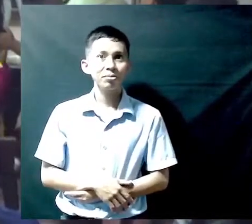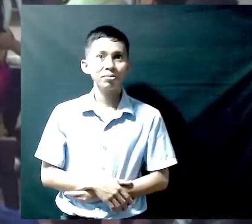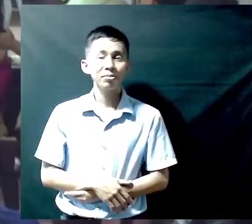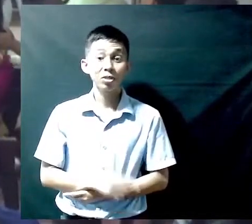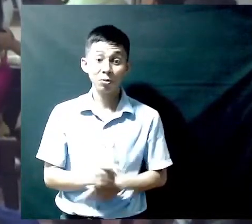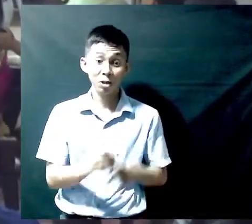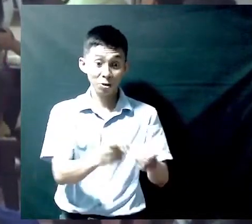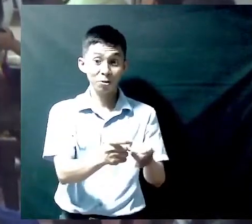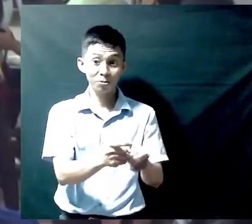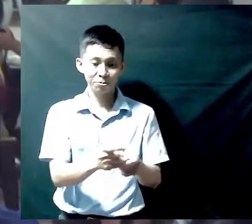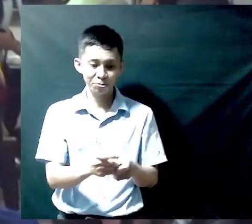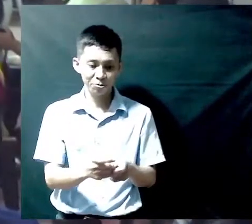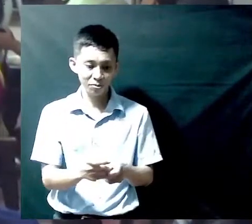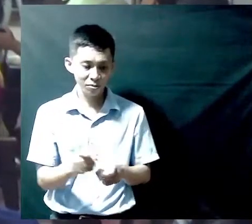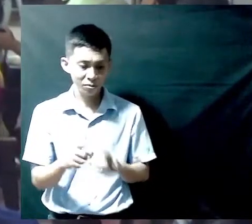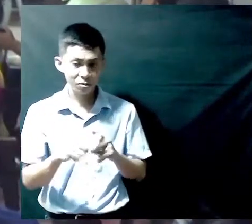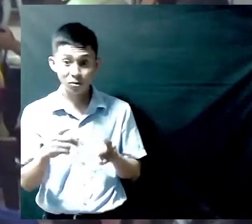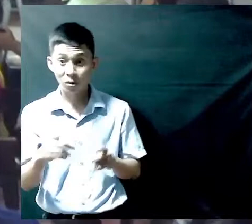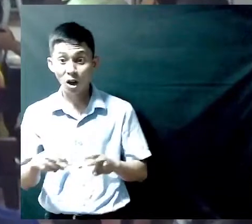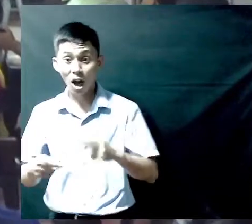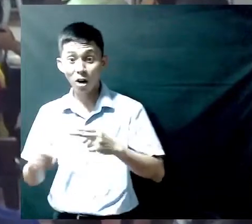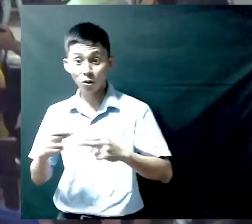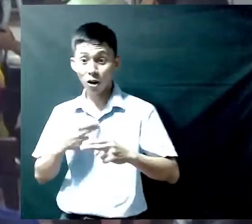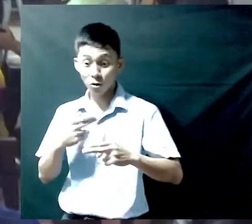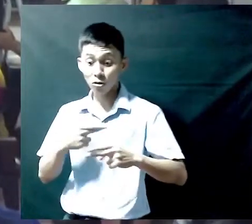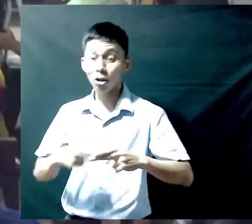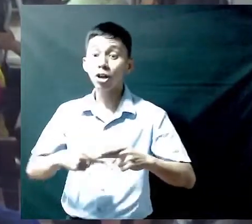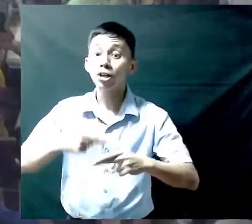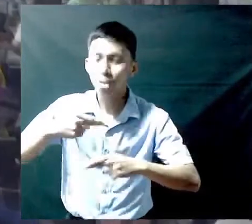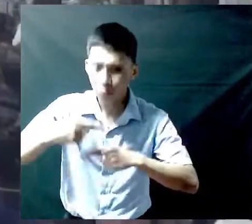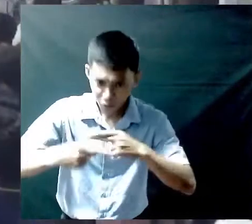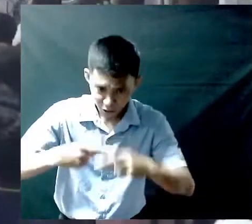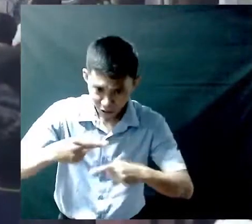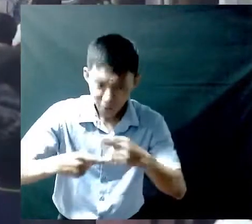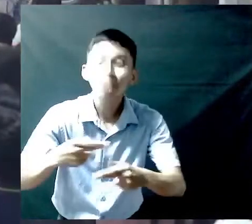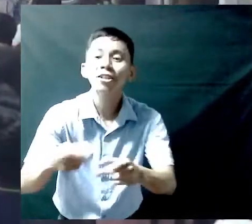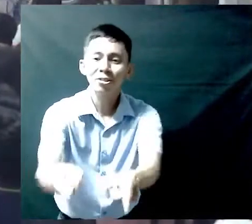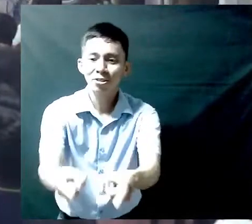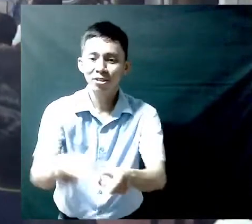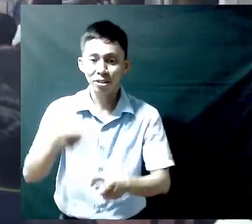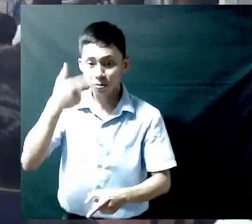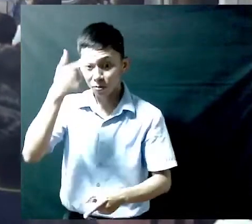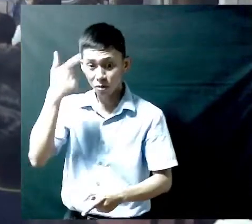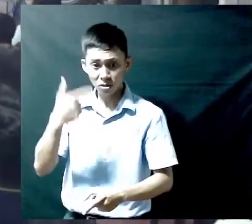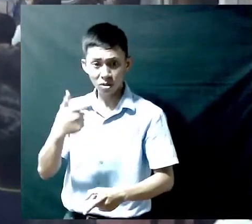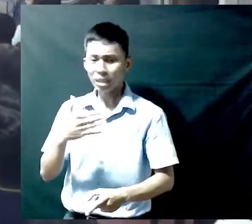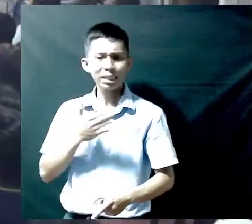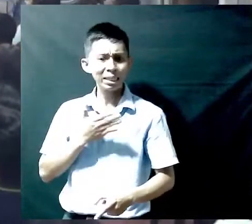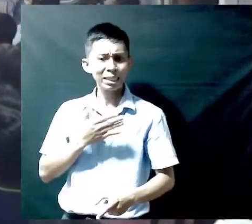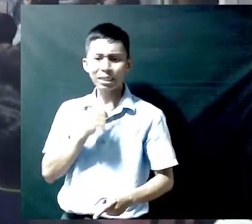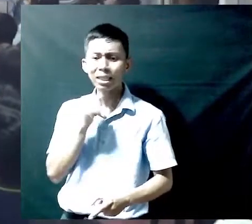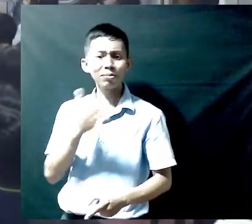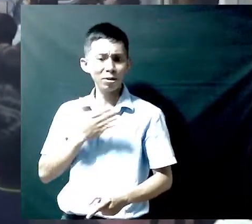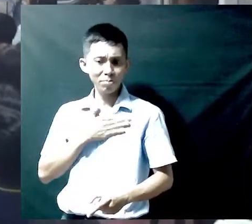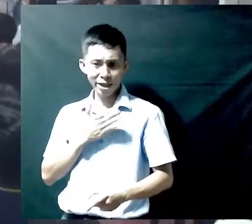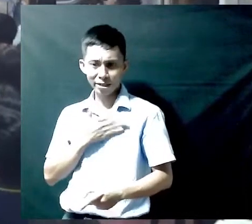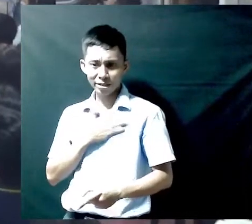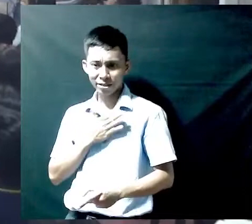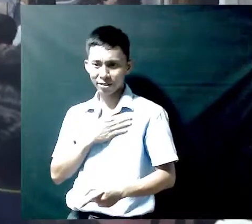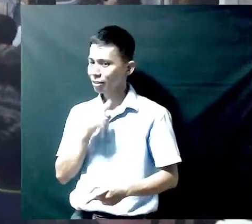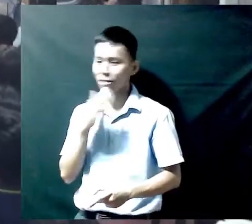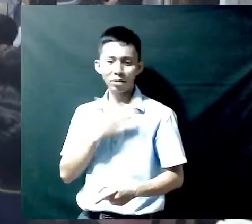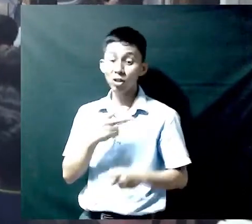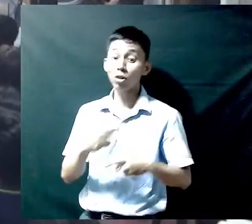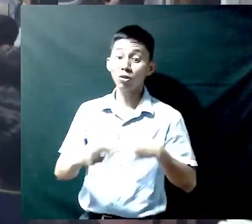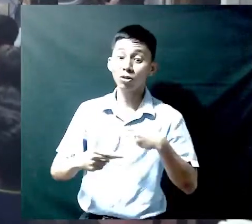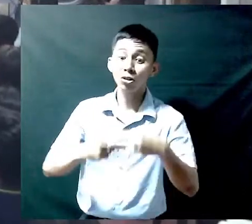Ibinigay ko. Bakit? Di naman akin yun eh. Nakuha nyo? Minsan doon nagkakaproblema ang